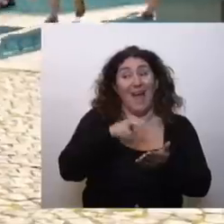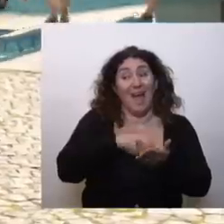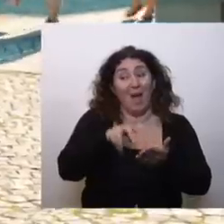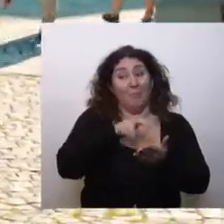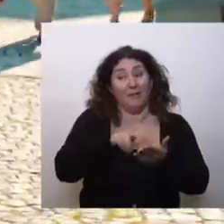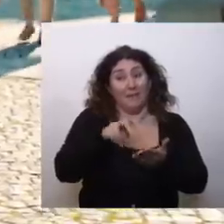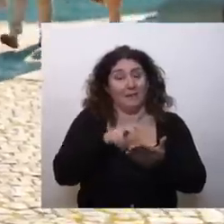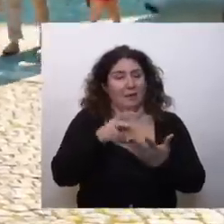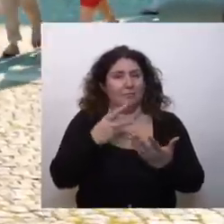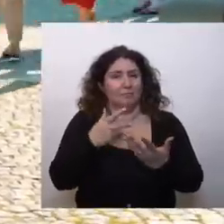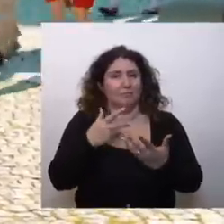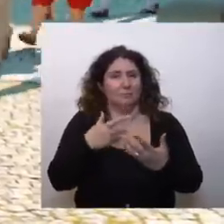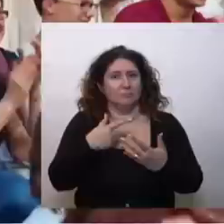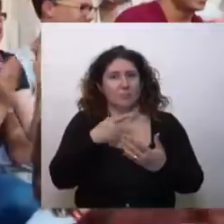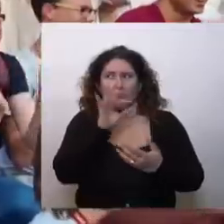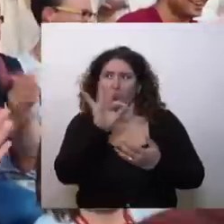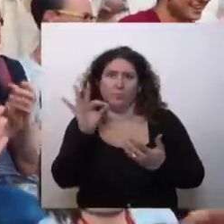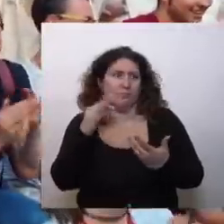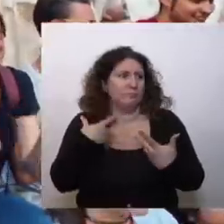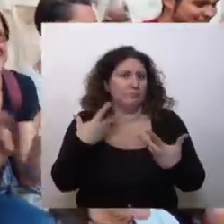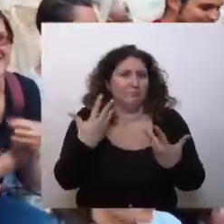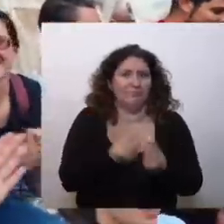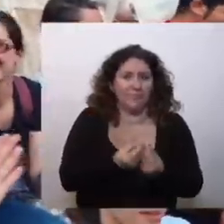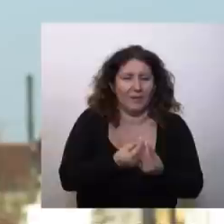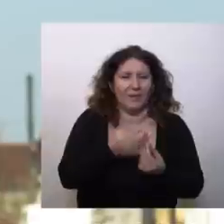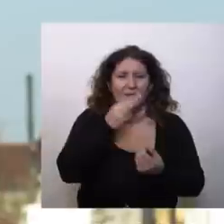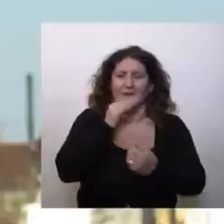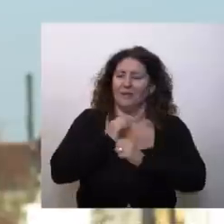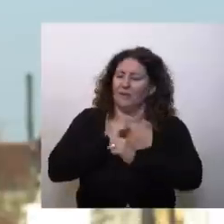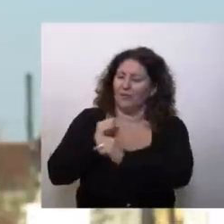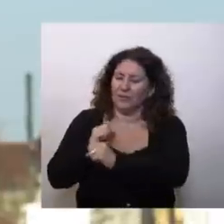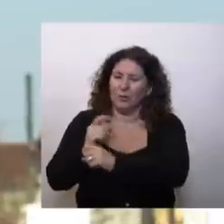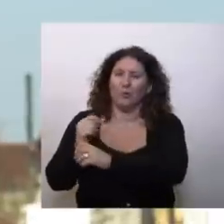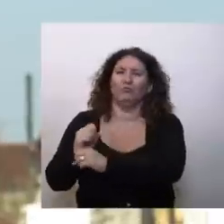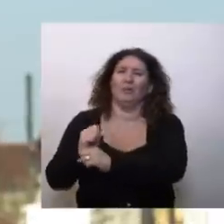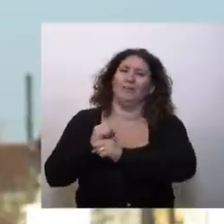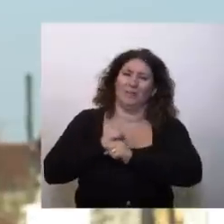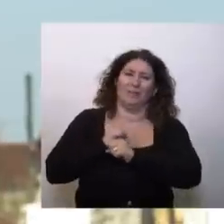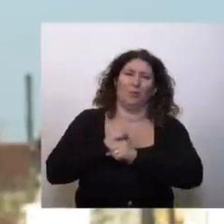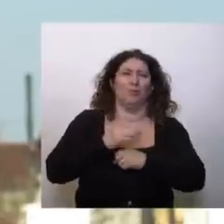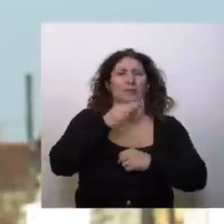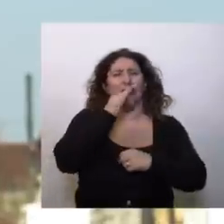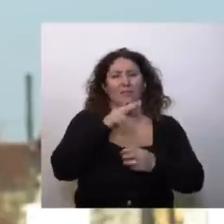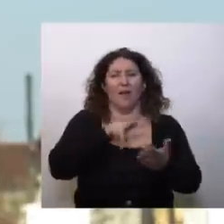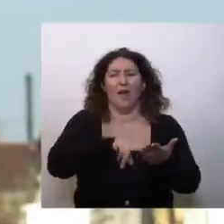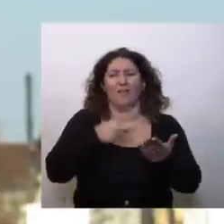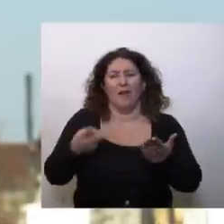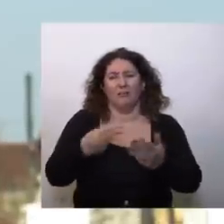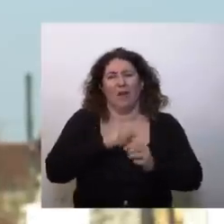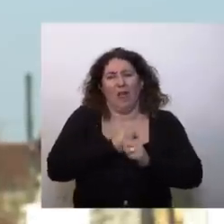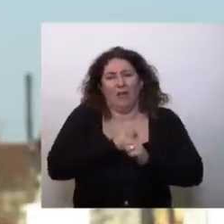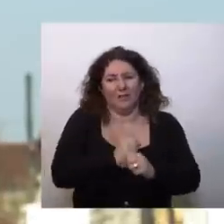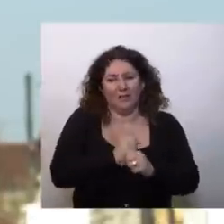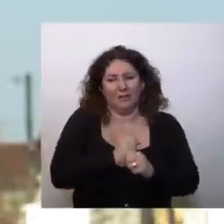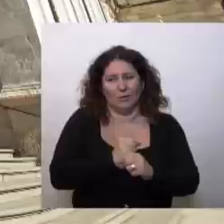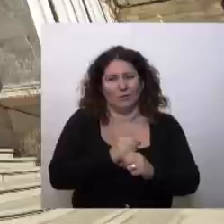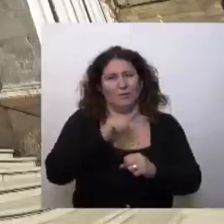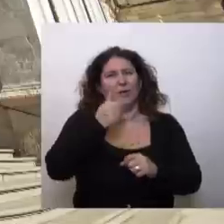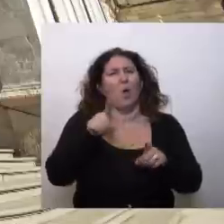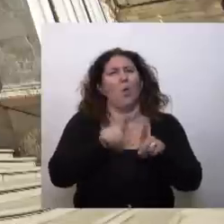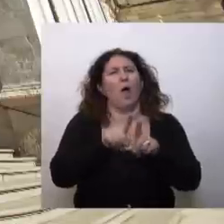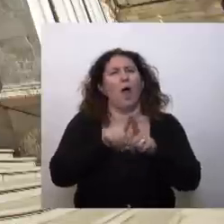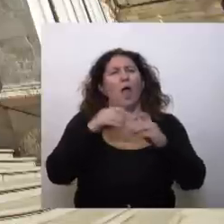qualcuno è un atto di fiducia reciproca. E quindi fidarsi del Vangelo è un po' come usare Google